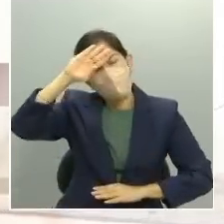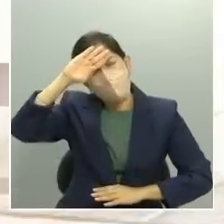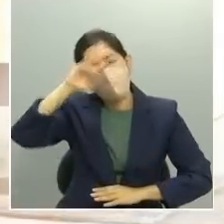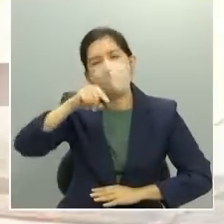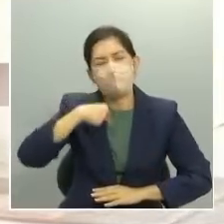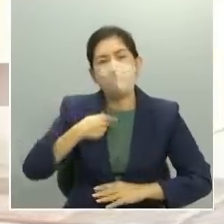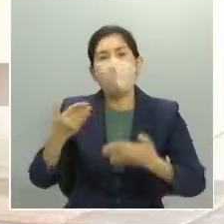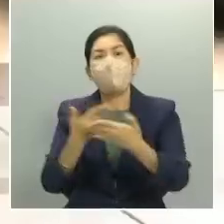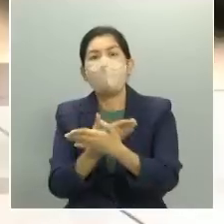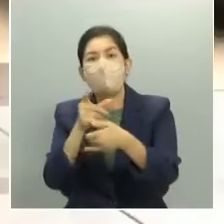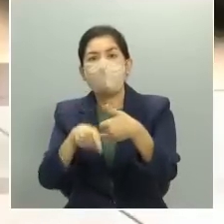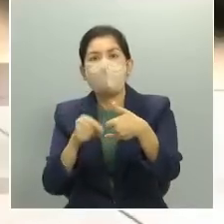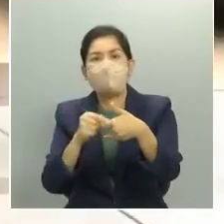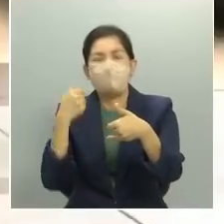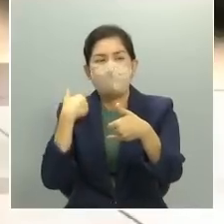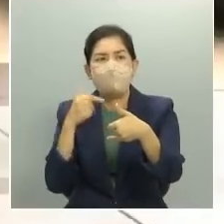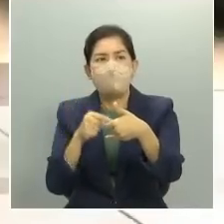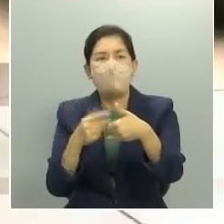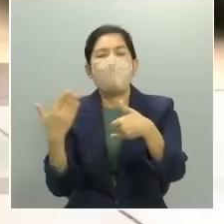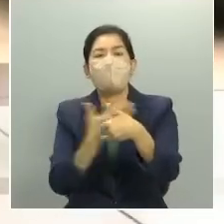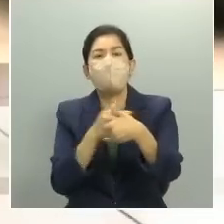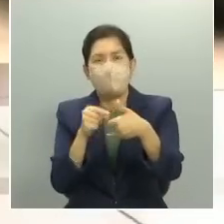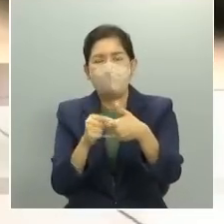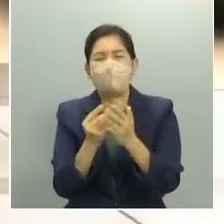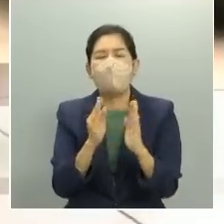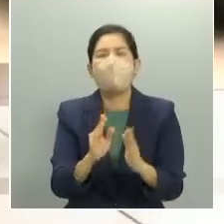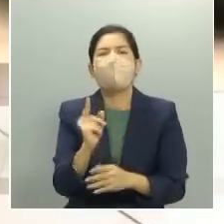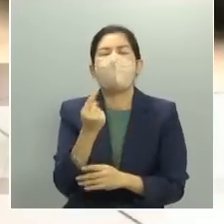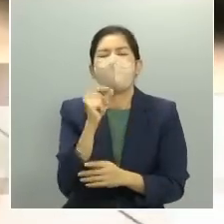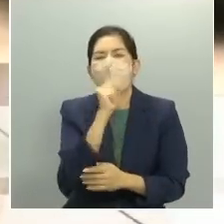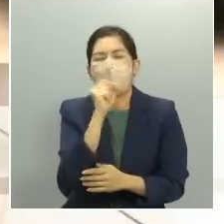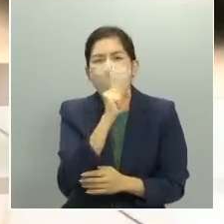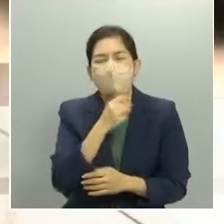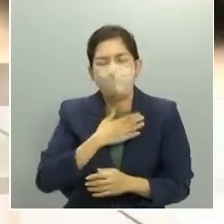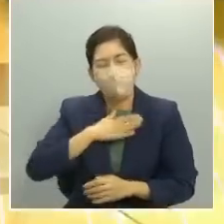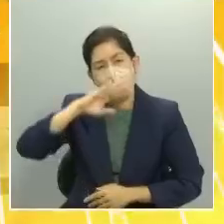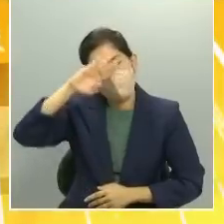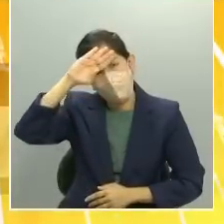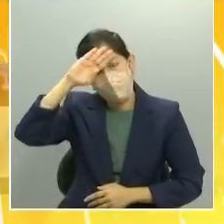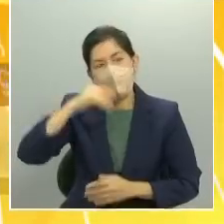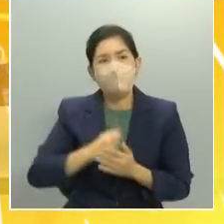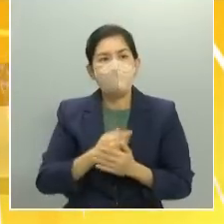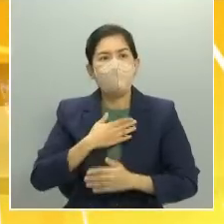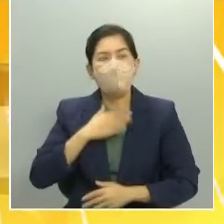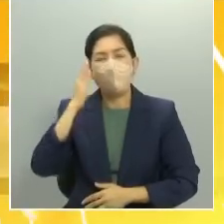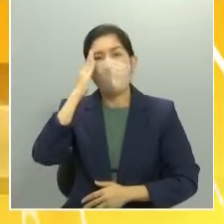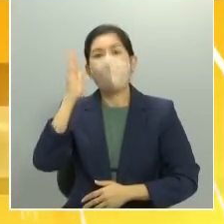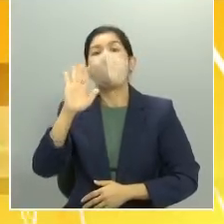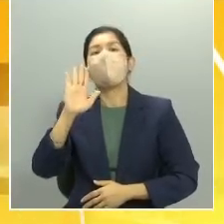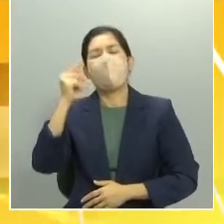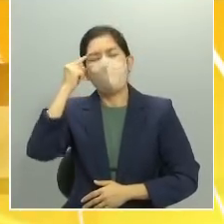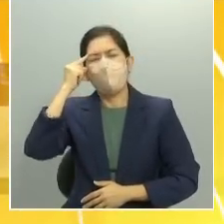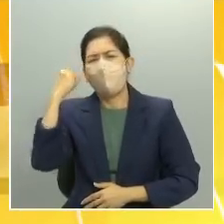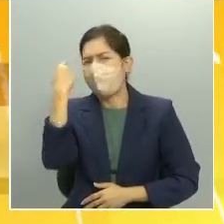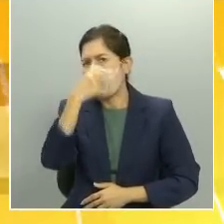แทนก็เลยกลายเป็นผู้เสียชีวิตก็คือน้องอิ่มฉัตรชัยเนี่ยค่ะน้องพีทบอกตอนนั้นตัวเองไม่รู้ด้วยซ้ำว่าใครไปแทนเพราะว่าไม่ได้รู้จักน้องอิ่มฉัตรชัยโดย